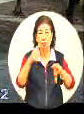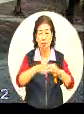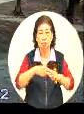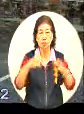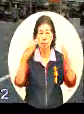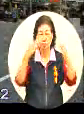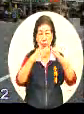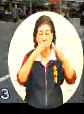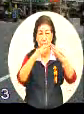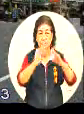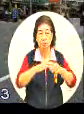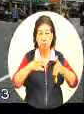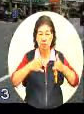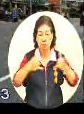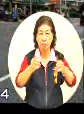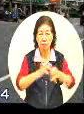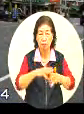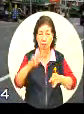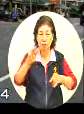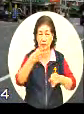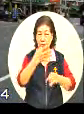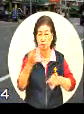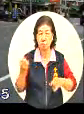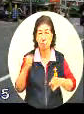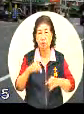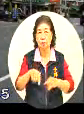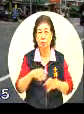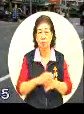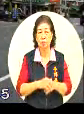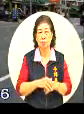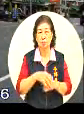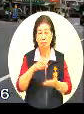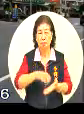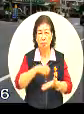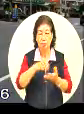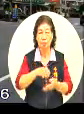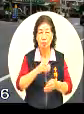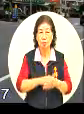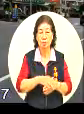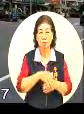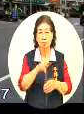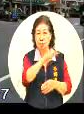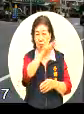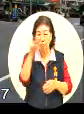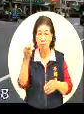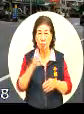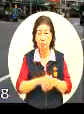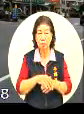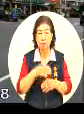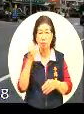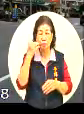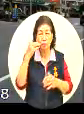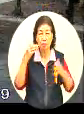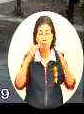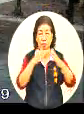呀你家要拿出来给大家看如果啦咱的厝头前给